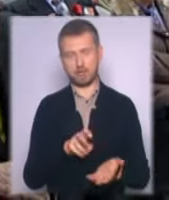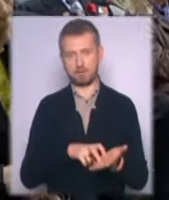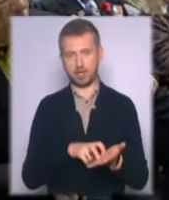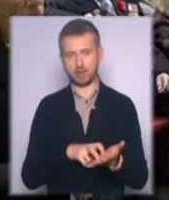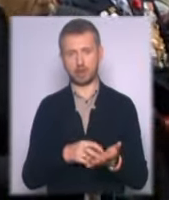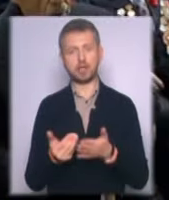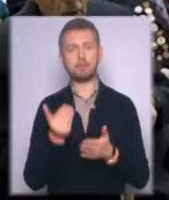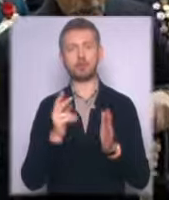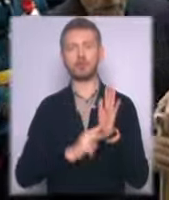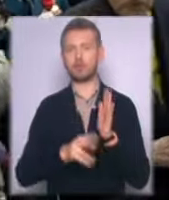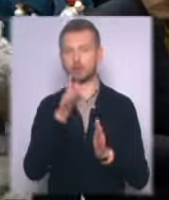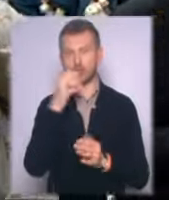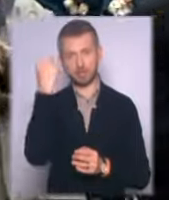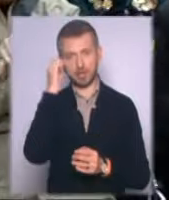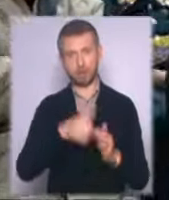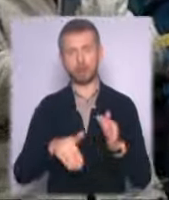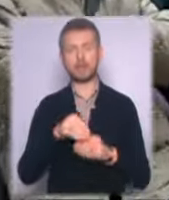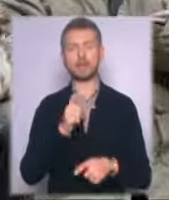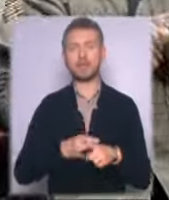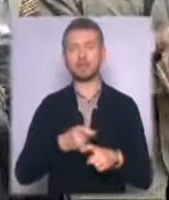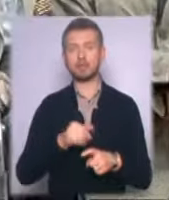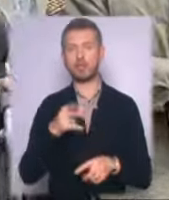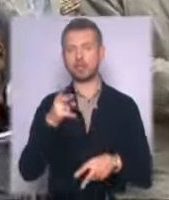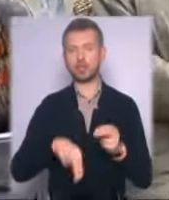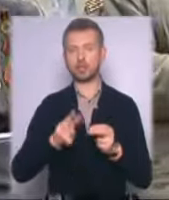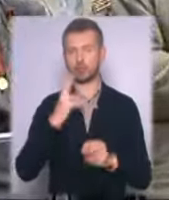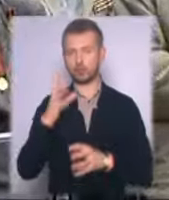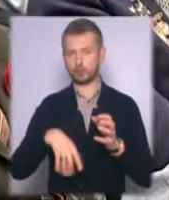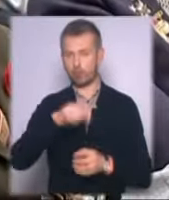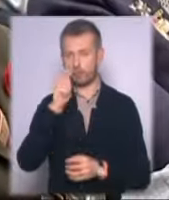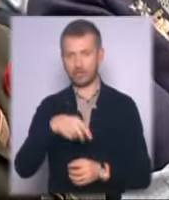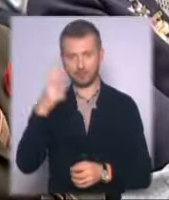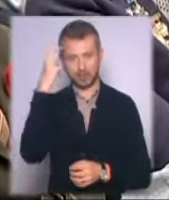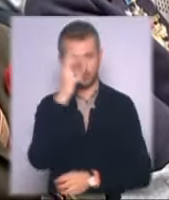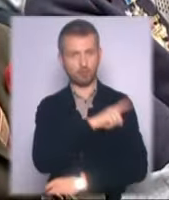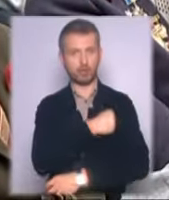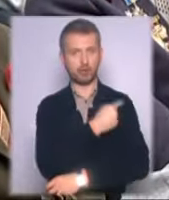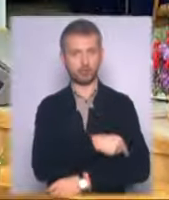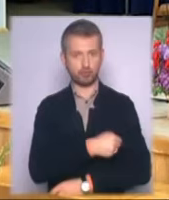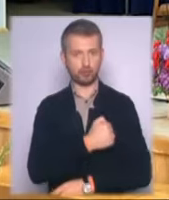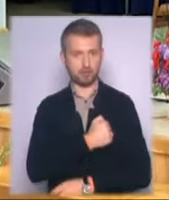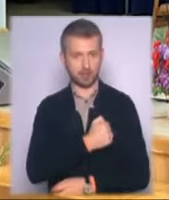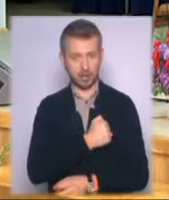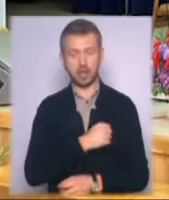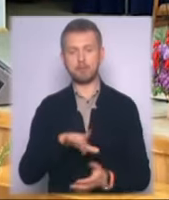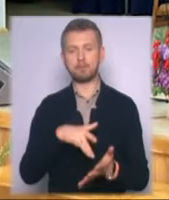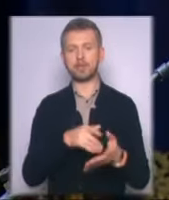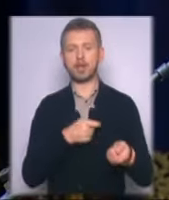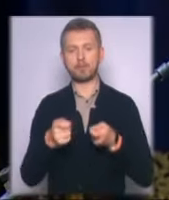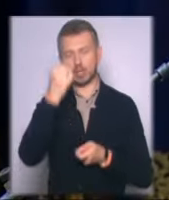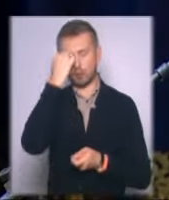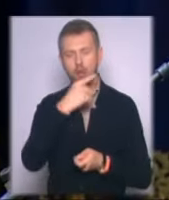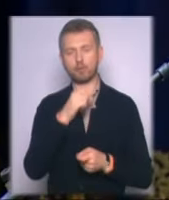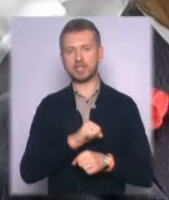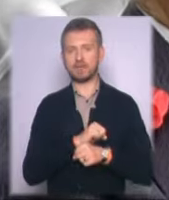Напередодні 70-ї річниці перемоги над нацизмом та завершення Другої світової війни у столичному клінічному шпиталі міська влада подякувала за відвагу і збережений